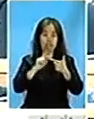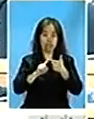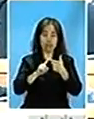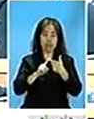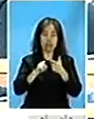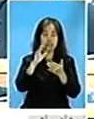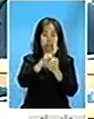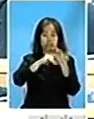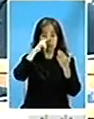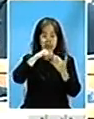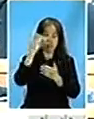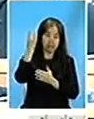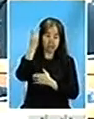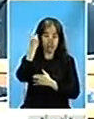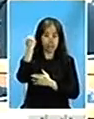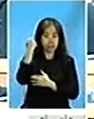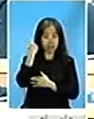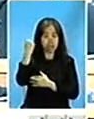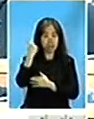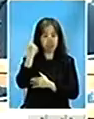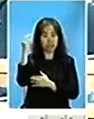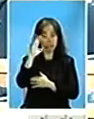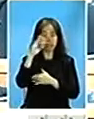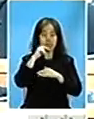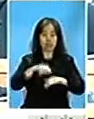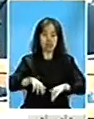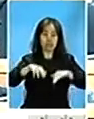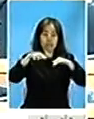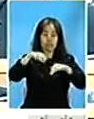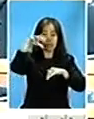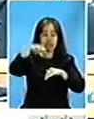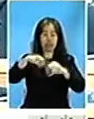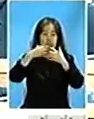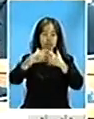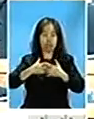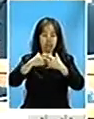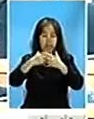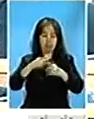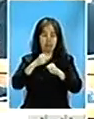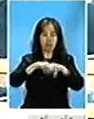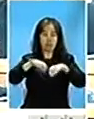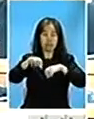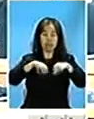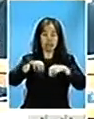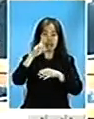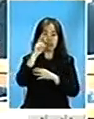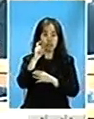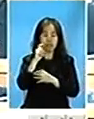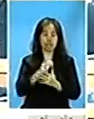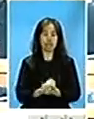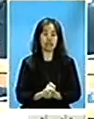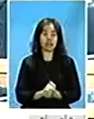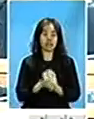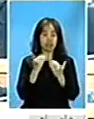อมั่นของประเทศไทยที่บอกว่าน้ำท่วมและภาคอุตสาหกรรมไม่สามารถที่จะดำเนินการได้นั้นเนี่ยวันนี้เนี่